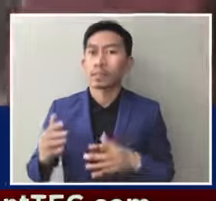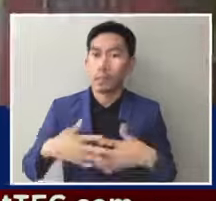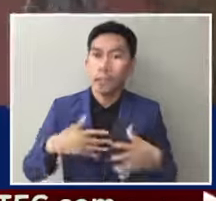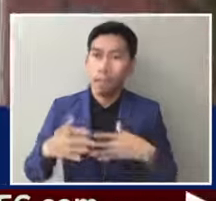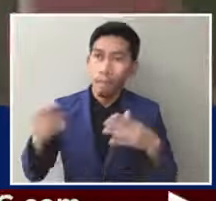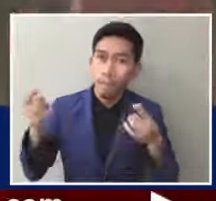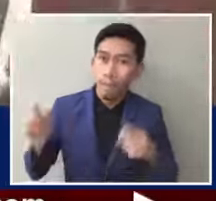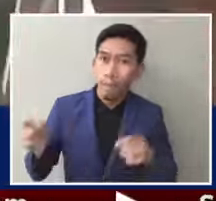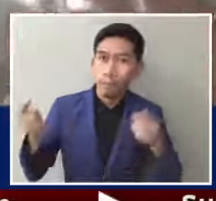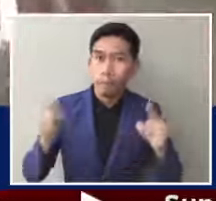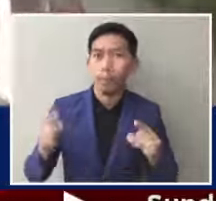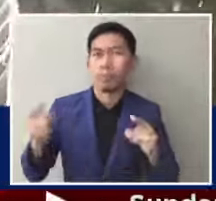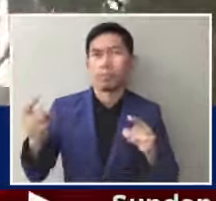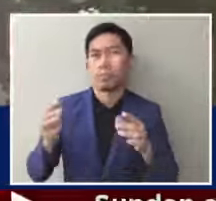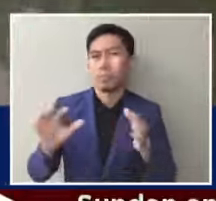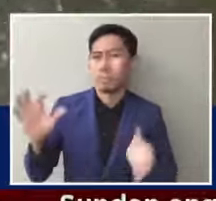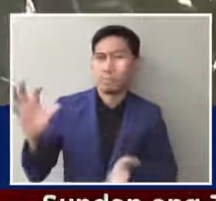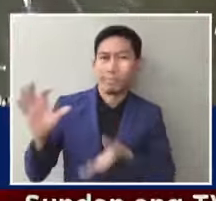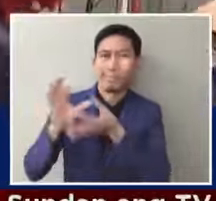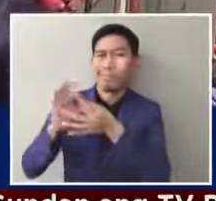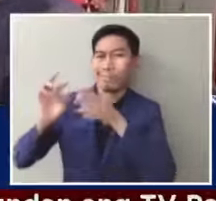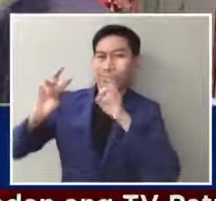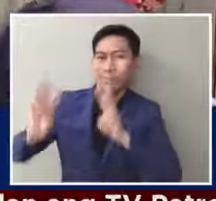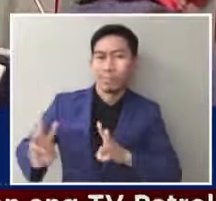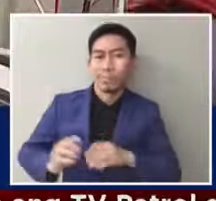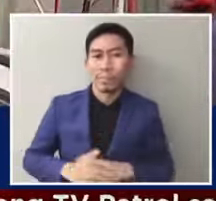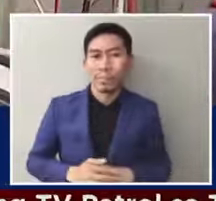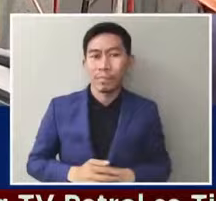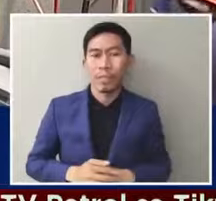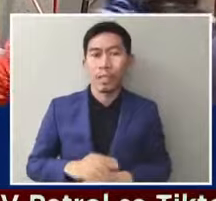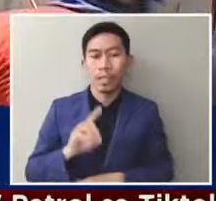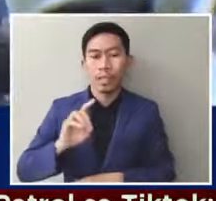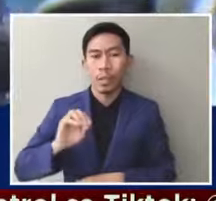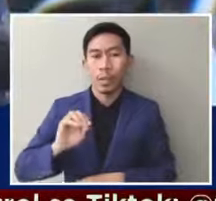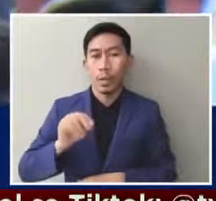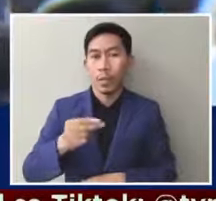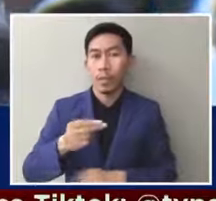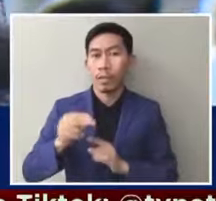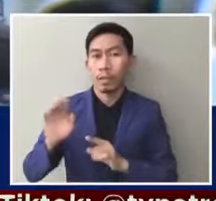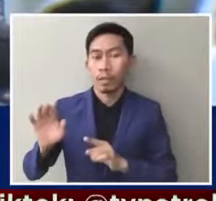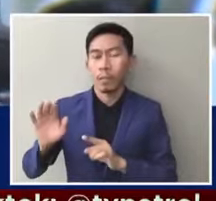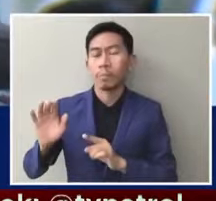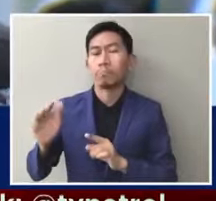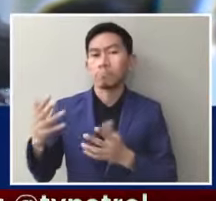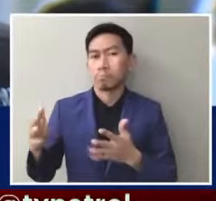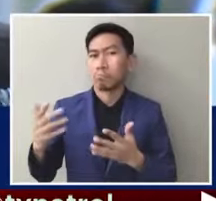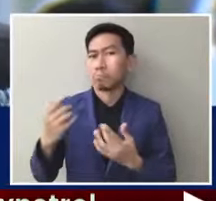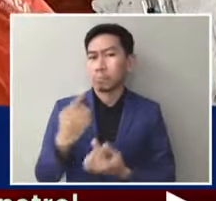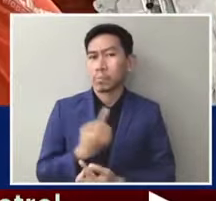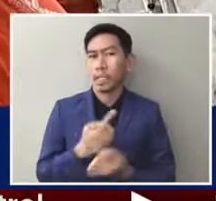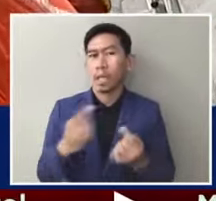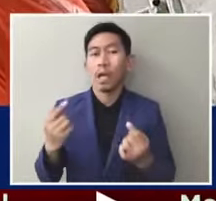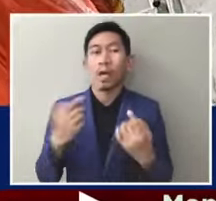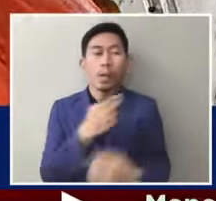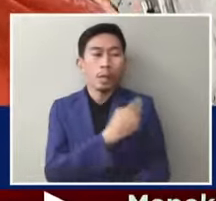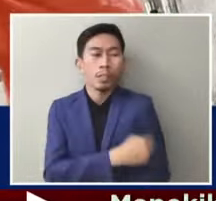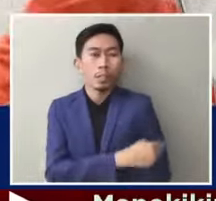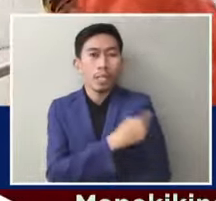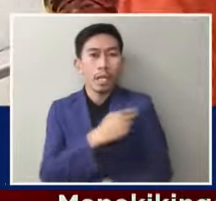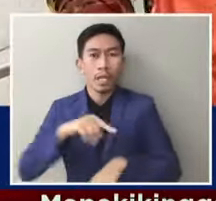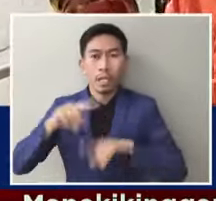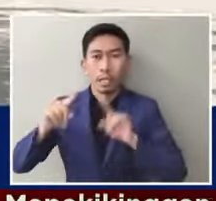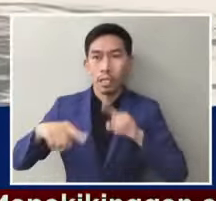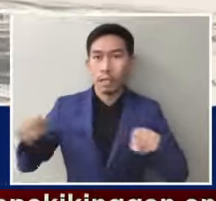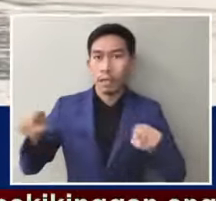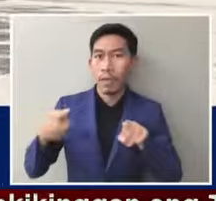events. Ang Department of Health naman, una nang sinabi na handa ang mga ospital at ibang pasilidad na tumugon